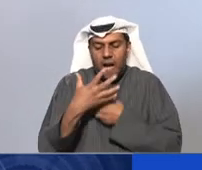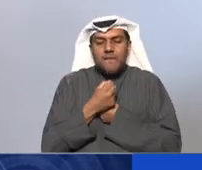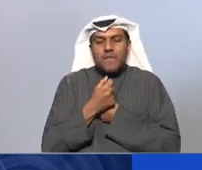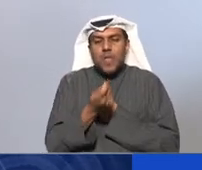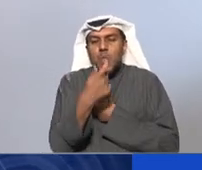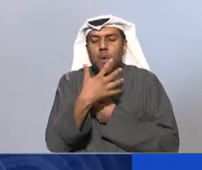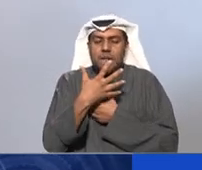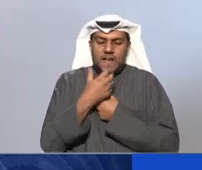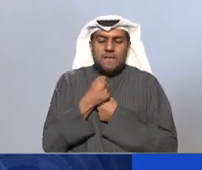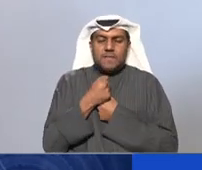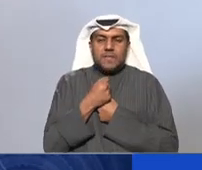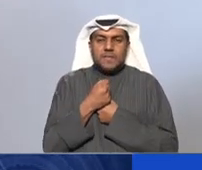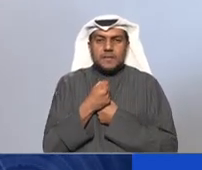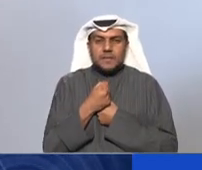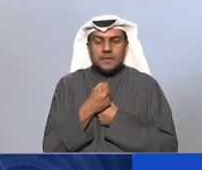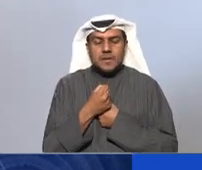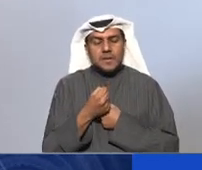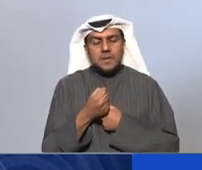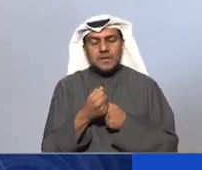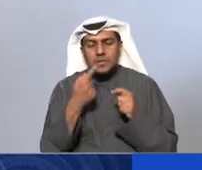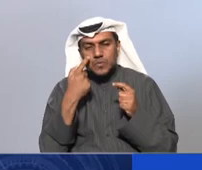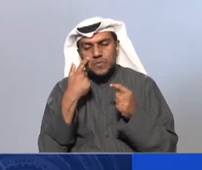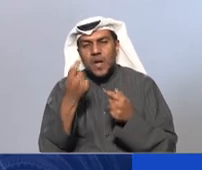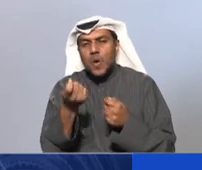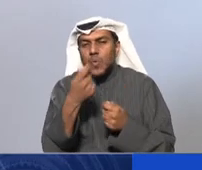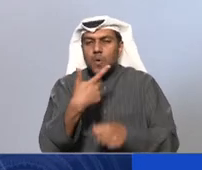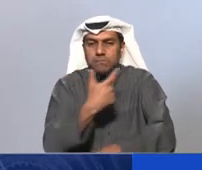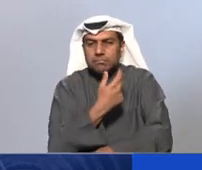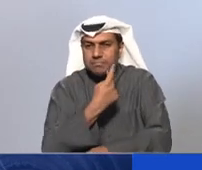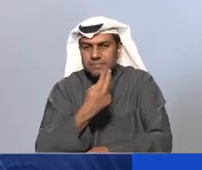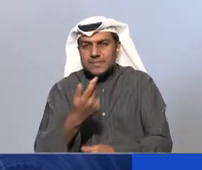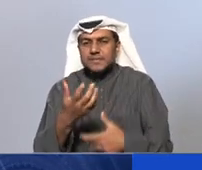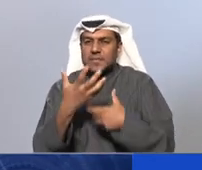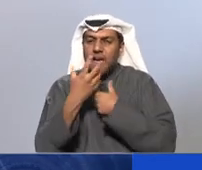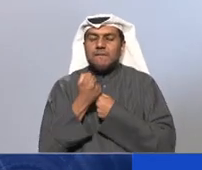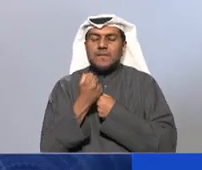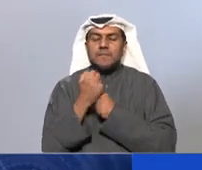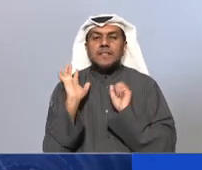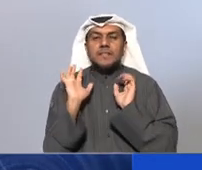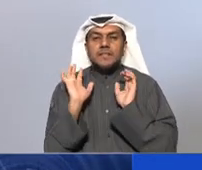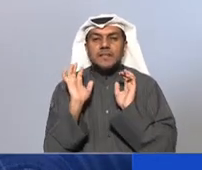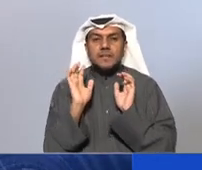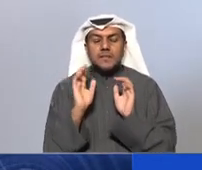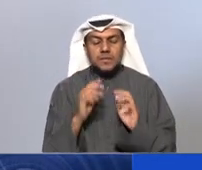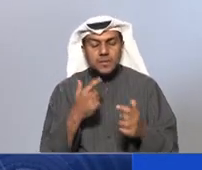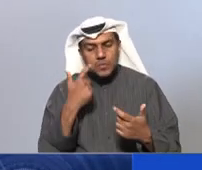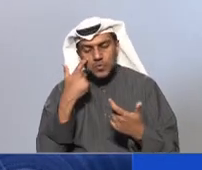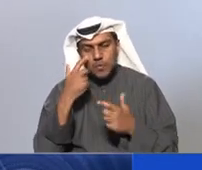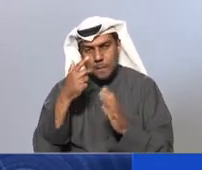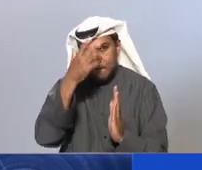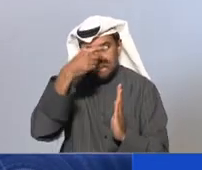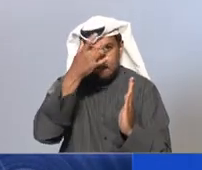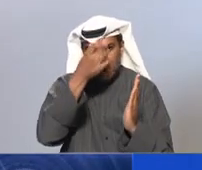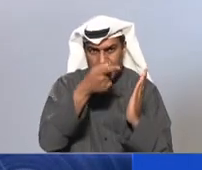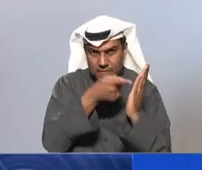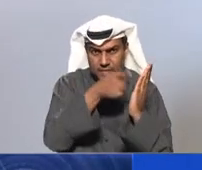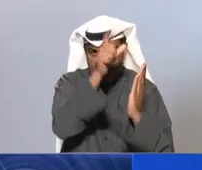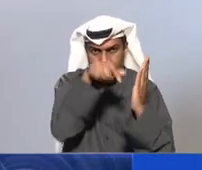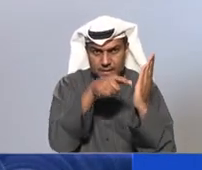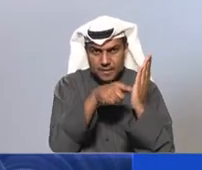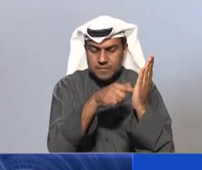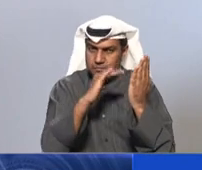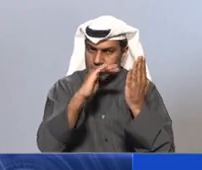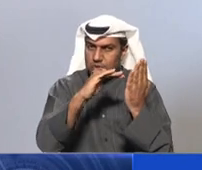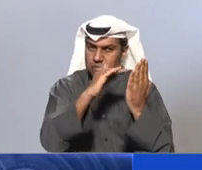الحالات والتعامل مع الأعراض للمرض نفسه، وأيضا نقوم أيضا